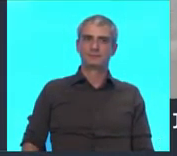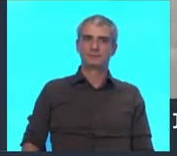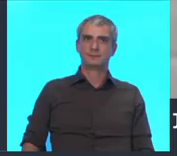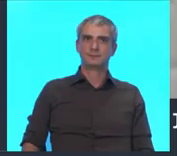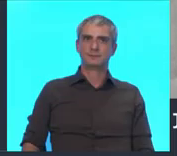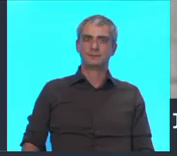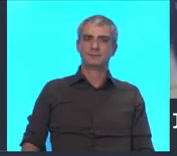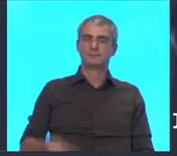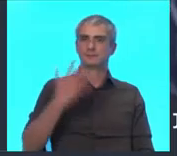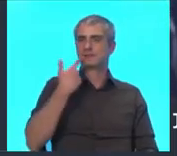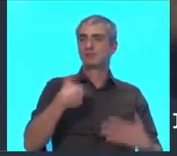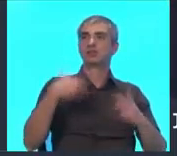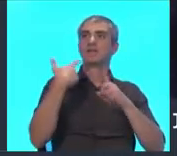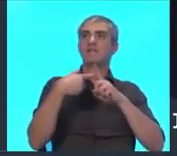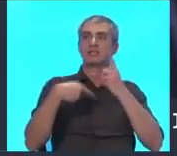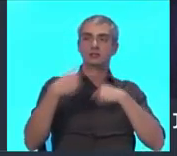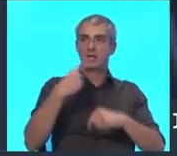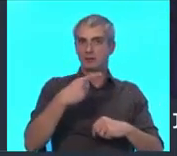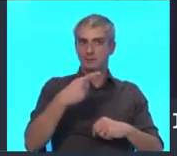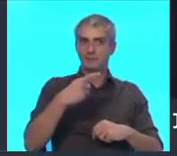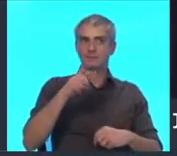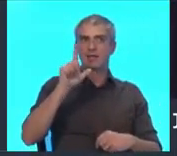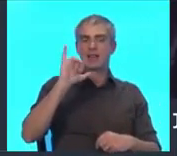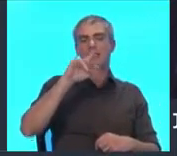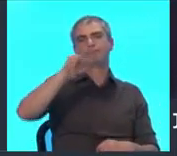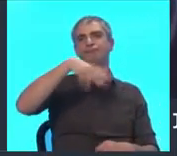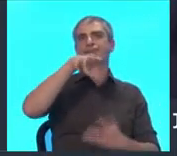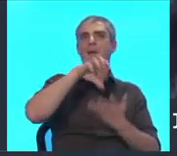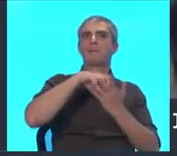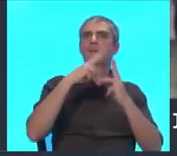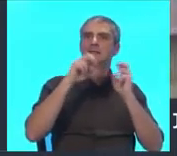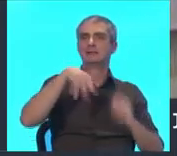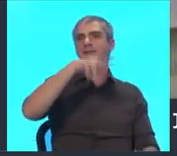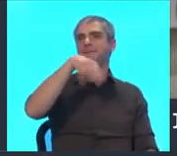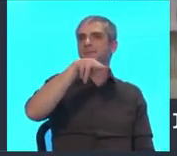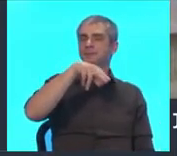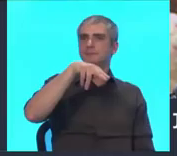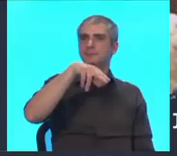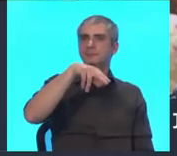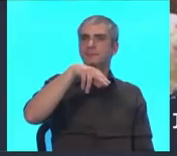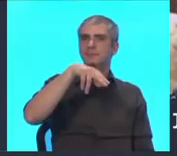לפני 7.5 שנים, לי הסתובבה במרכז העיר,